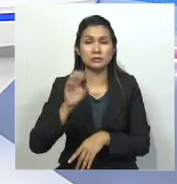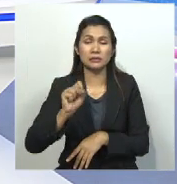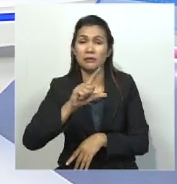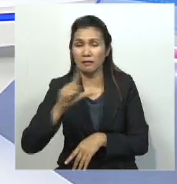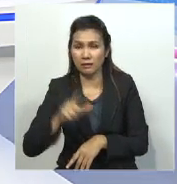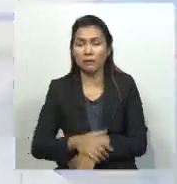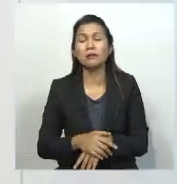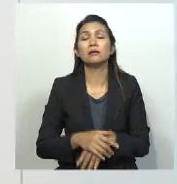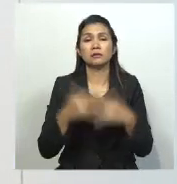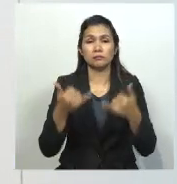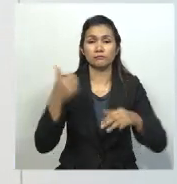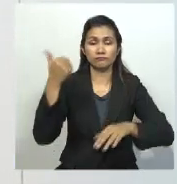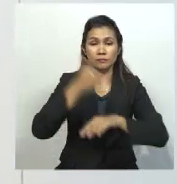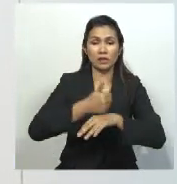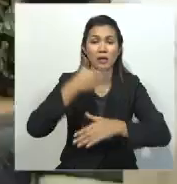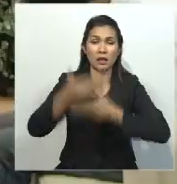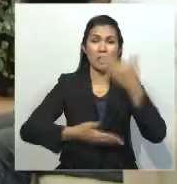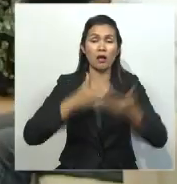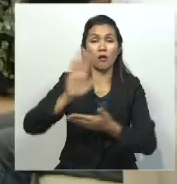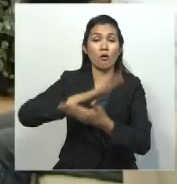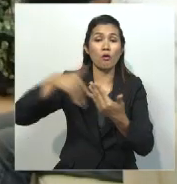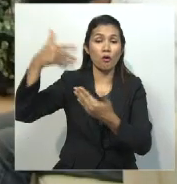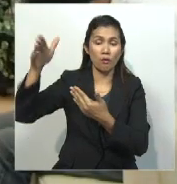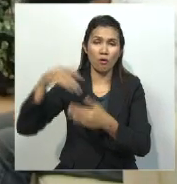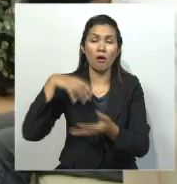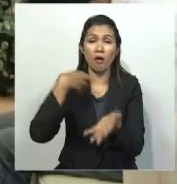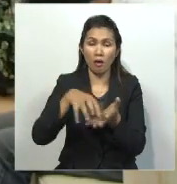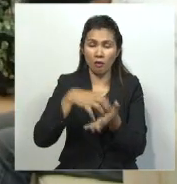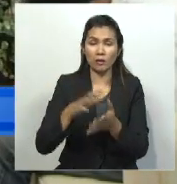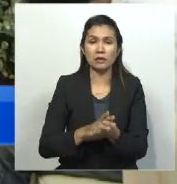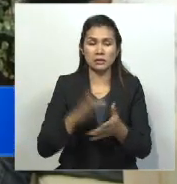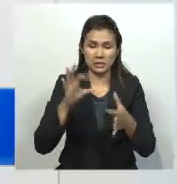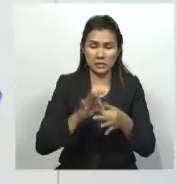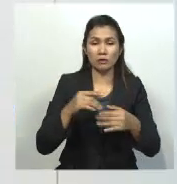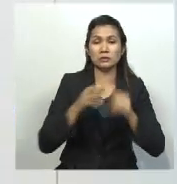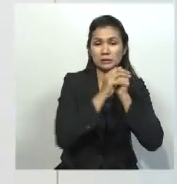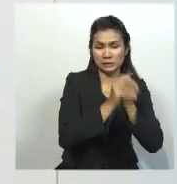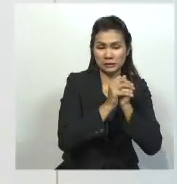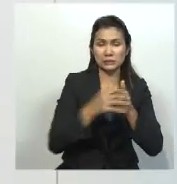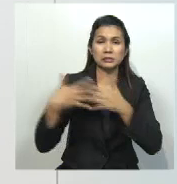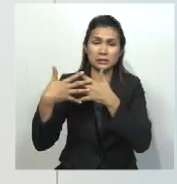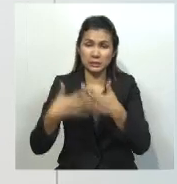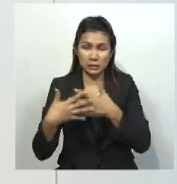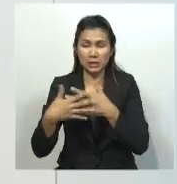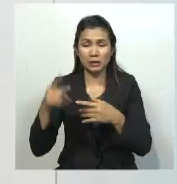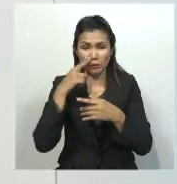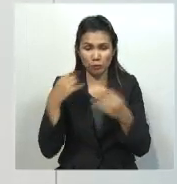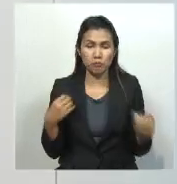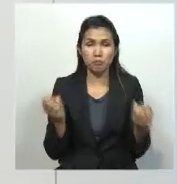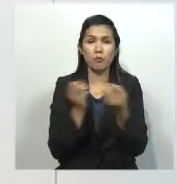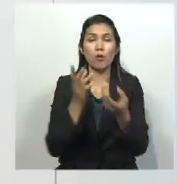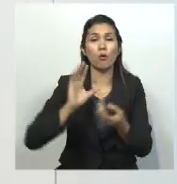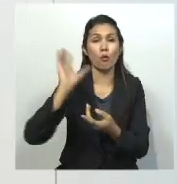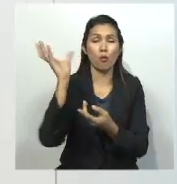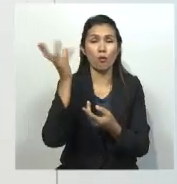ายอดุลโชตินิสากรอธิบดีกรมการค้าต่างประเทศบอกว่าปัญหาการค้าระหว่างจีนกับสหรัฐที่เริ่มส่งผลต่อเศรษฐกิจโล